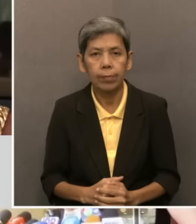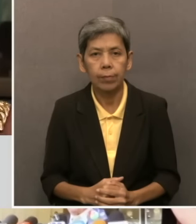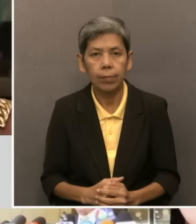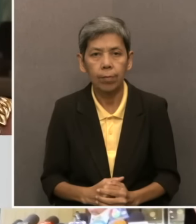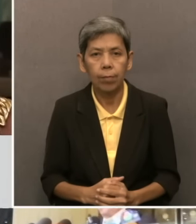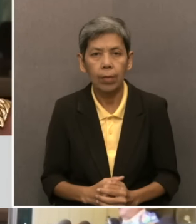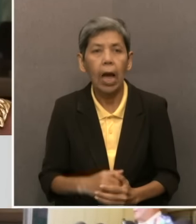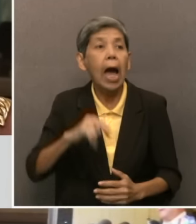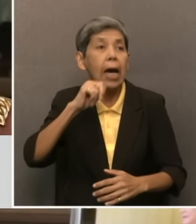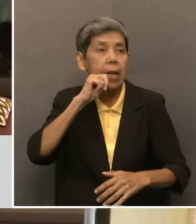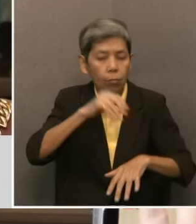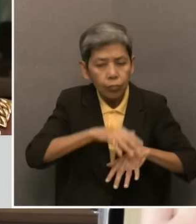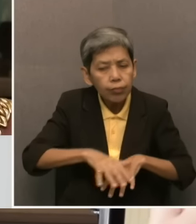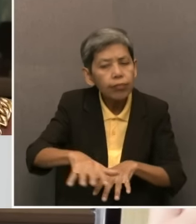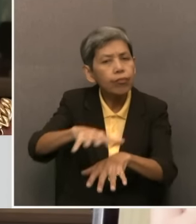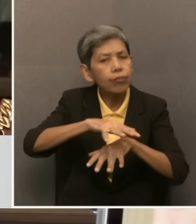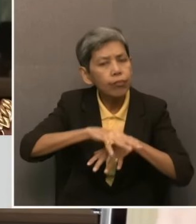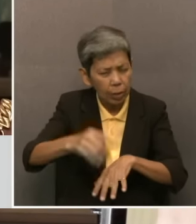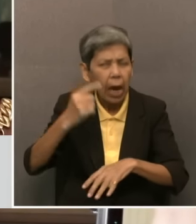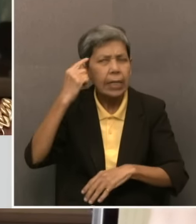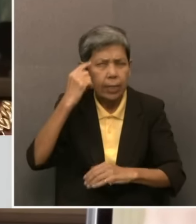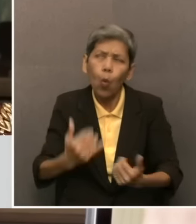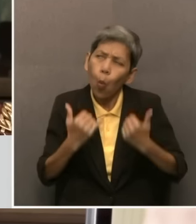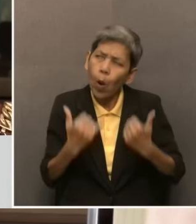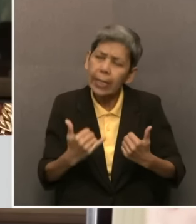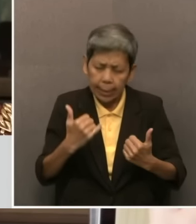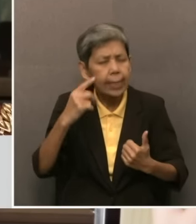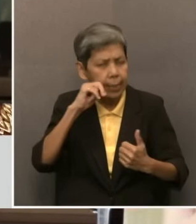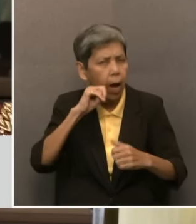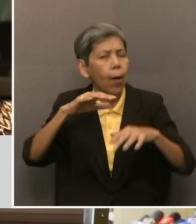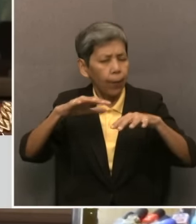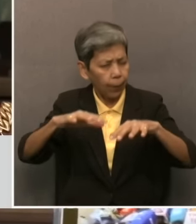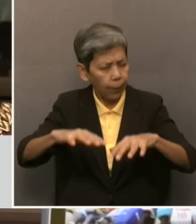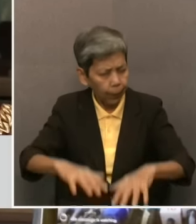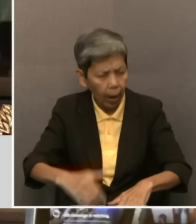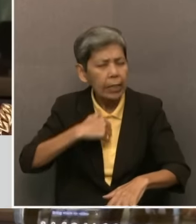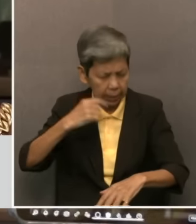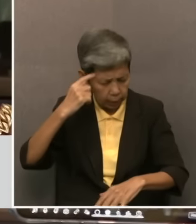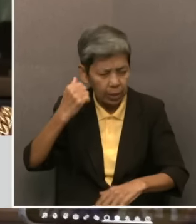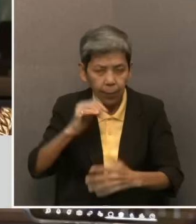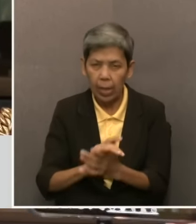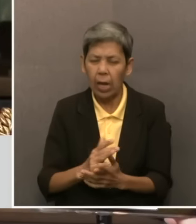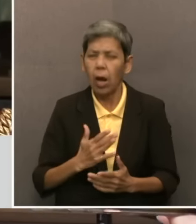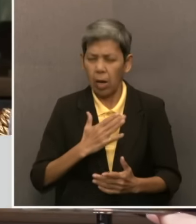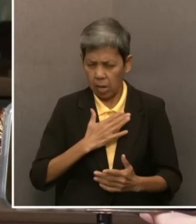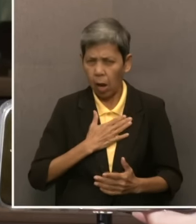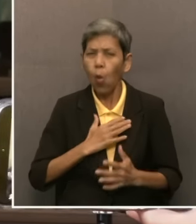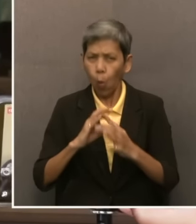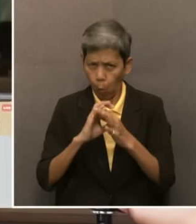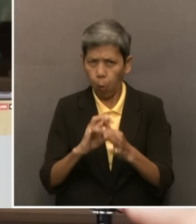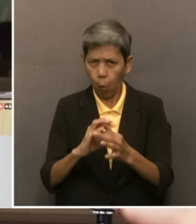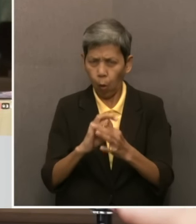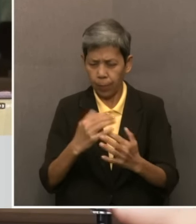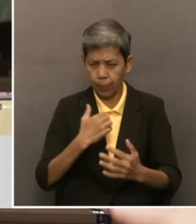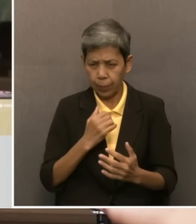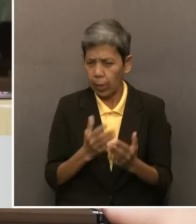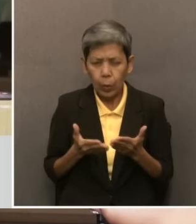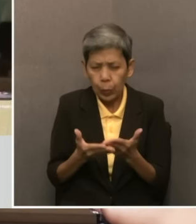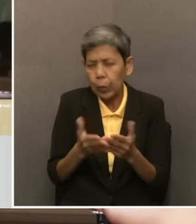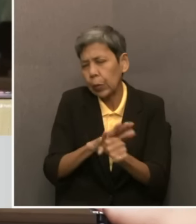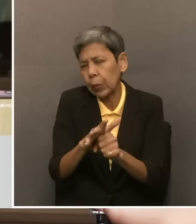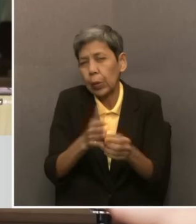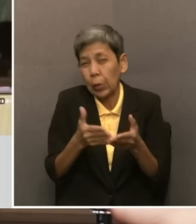แล้วน้ำมันก็ไหลลงเรื่อยๆเข้าใจว่าวันนี้ก็น่าจะไหลลงได้มากแต่ว่าเรายังเป็นห่วงอยู่เพราะตอนนี้เราไม่ได้ใช้เรือมากแล้ว